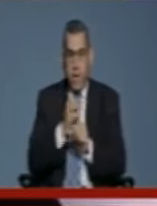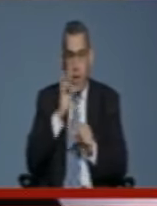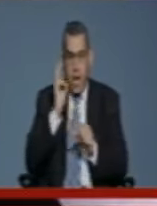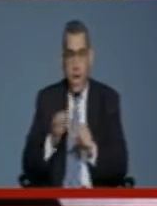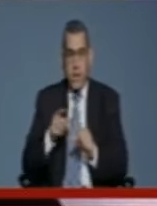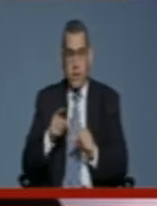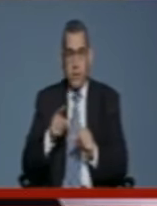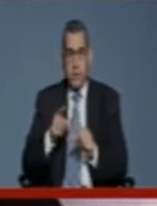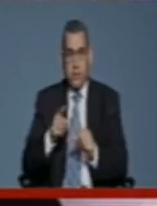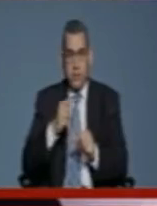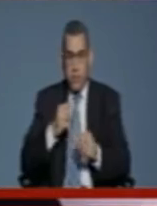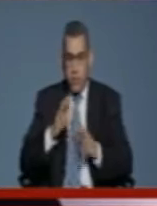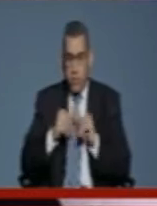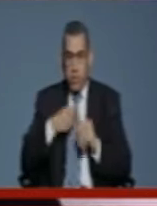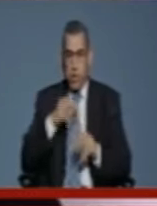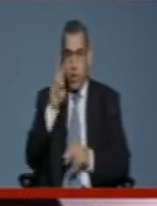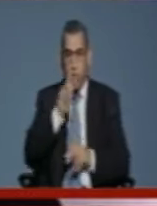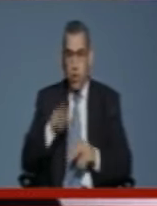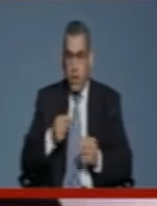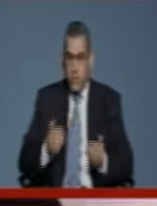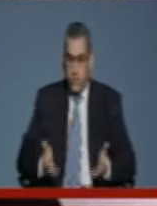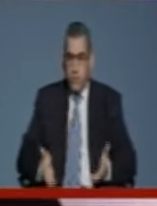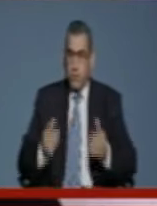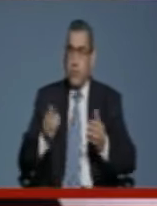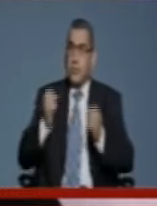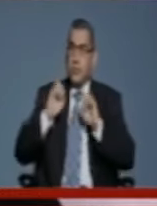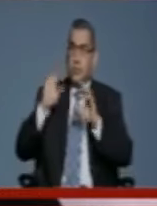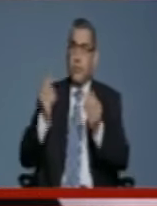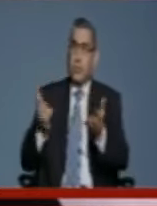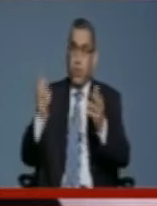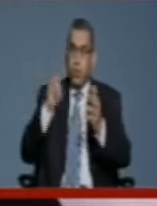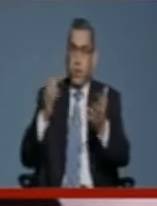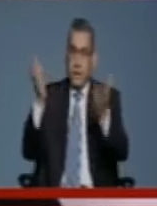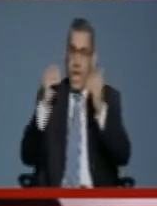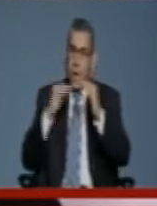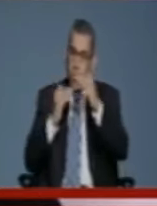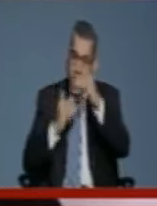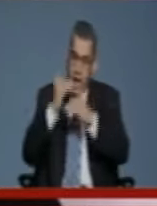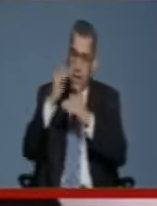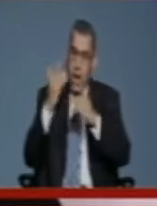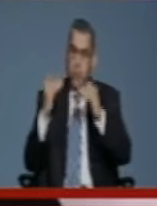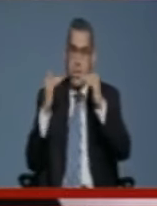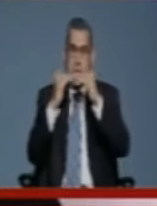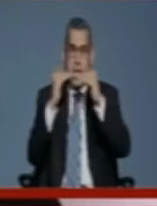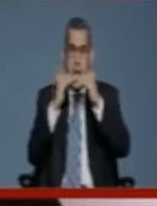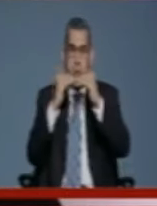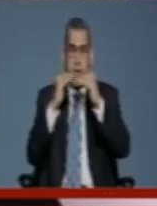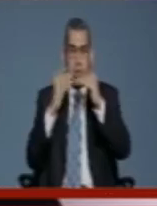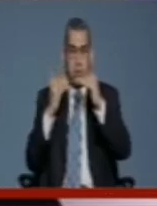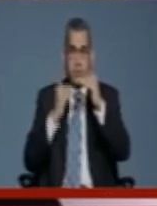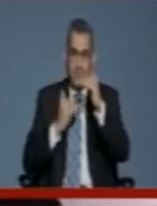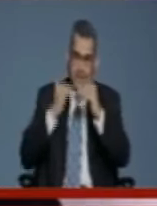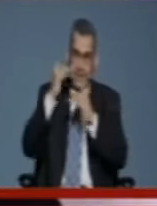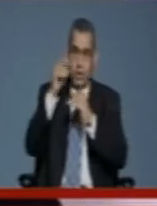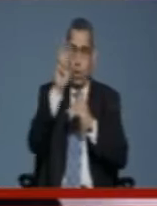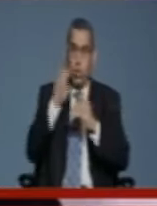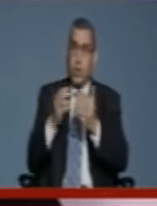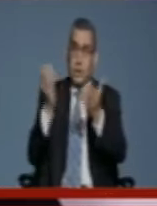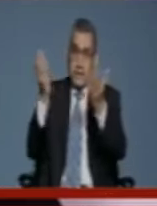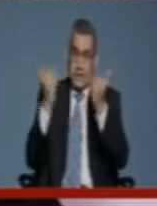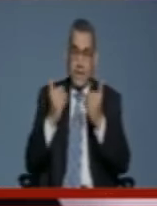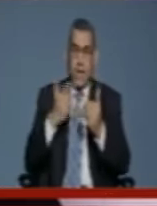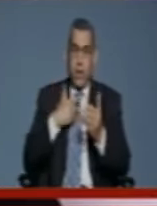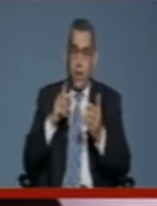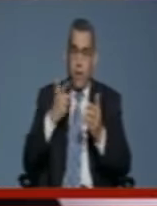مواردنا من الدولار تبقى أكتر أو تساوي، أكتر أو تساوي إنفاقنا